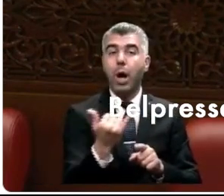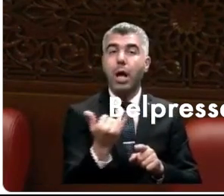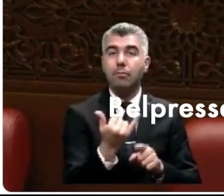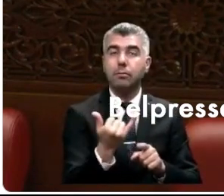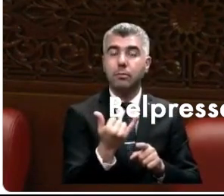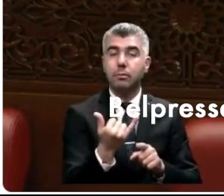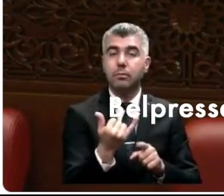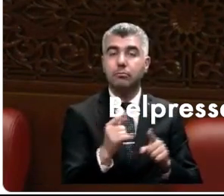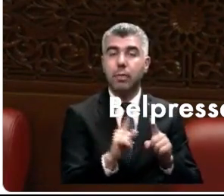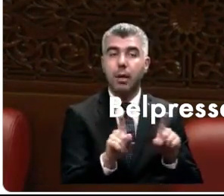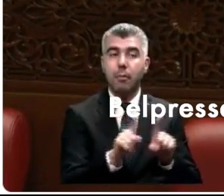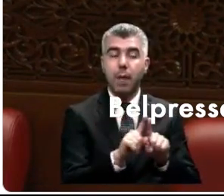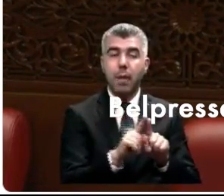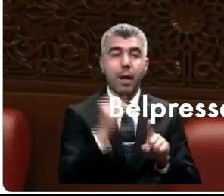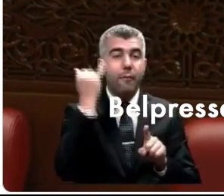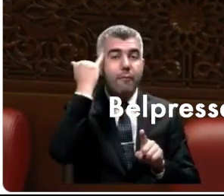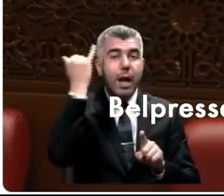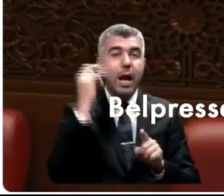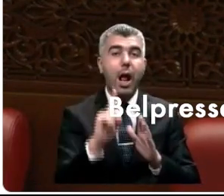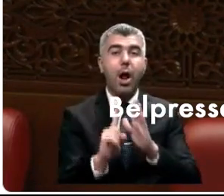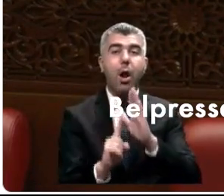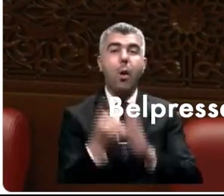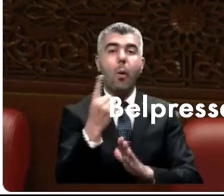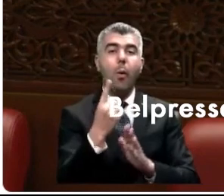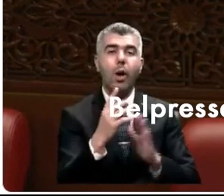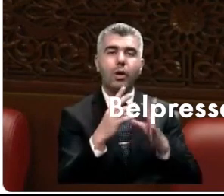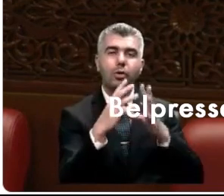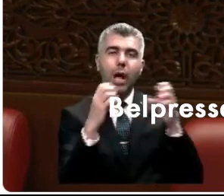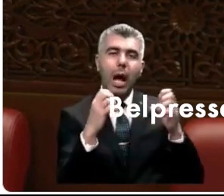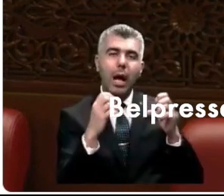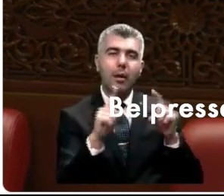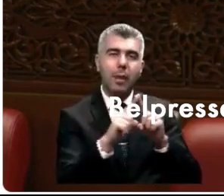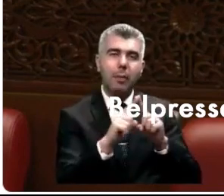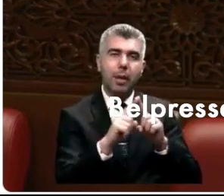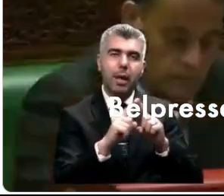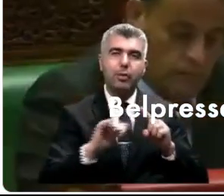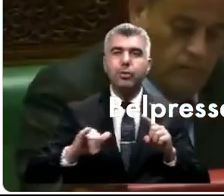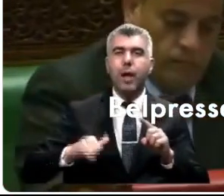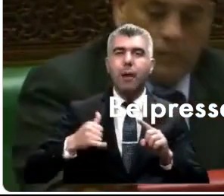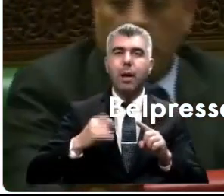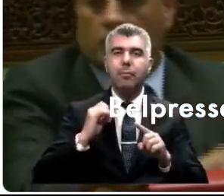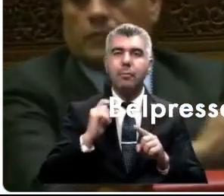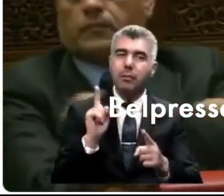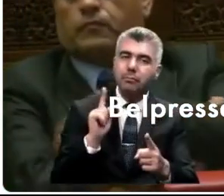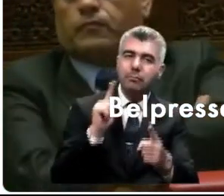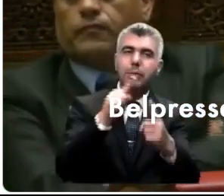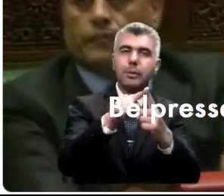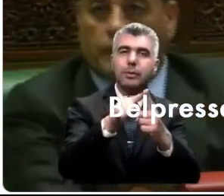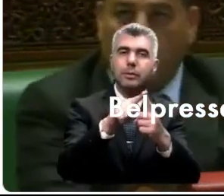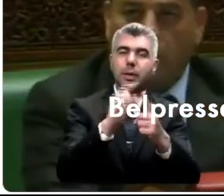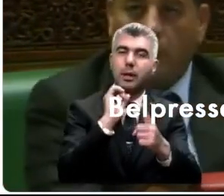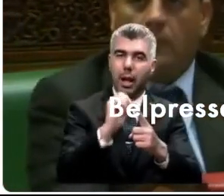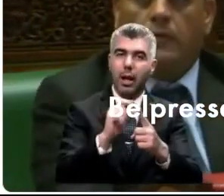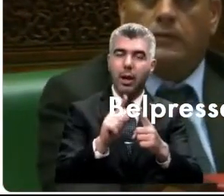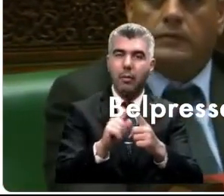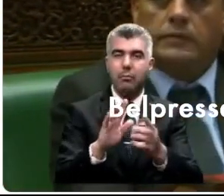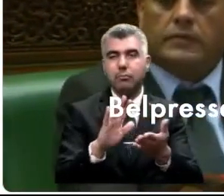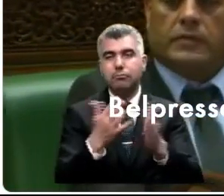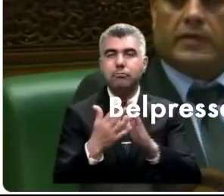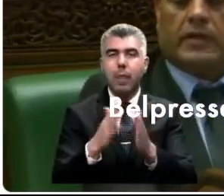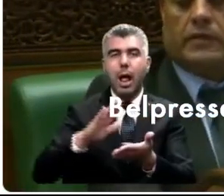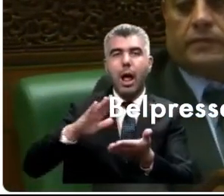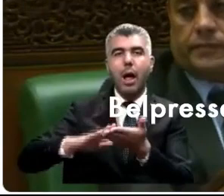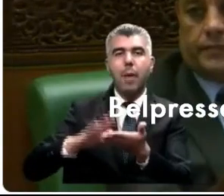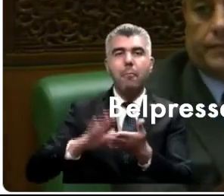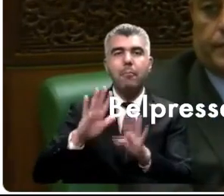خاصه ان هذا البرنامج الفكره الاولى فاش كنا اقترحنا هذا البرنامج في قطاع الشباب هي كان موجه للشباب اللي اللي كيوصل لسن الرشد